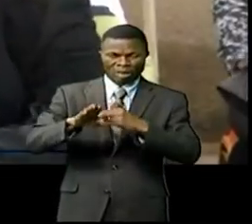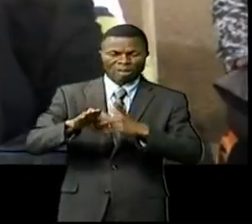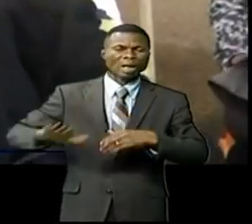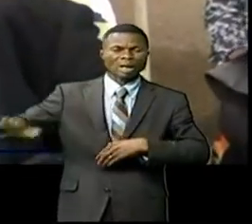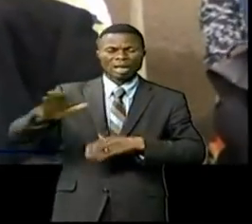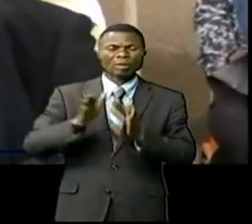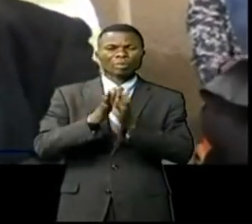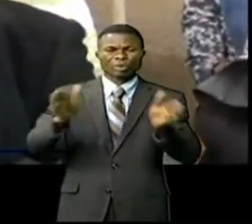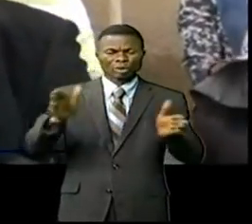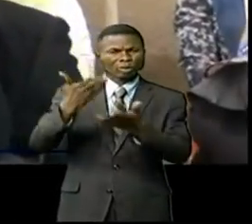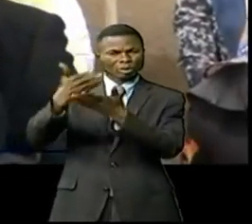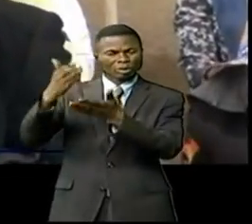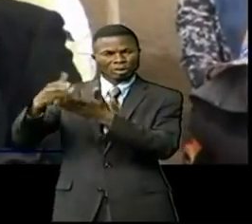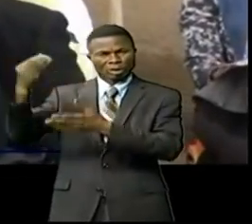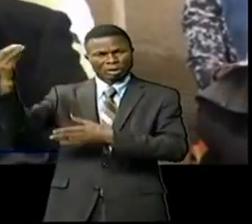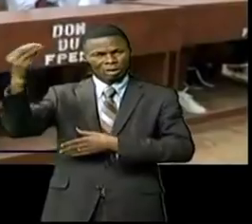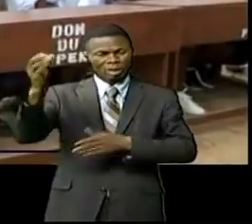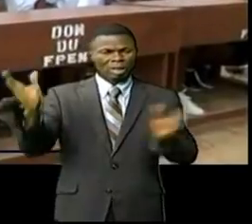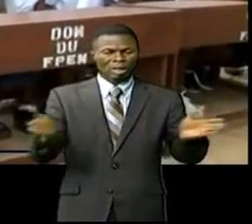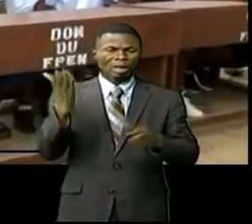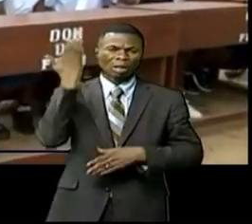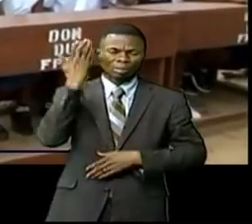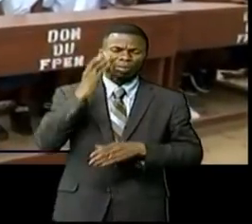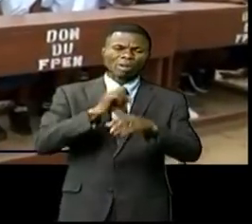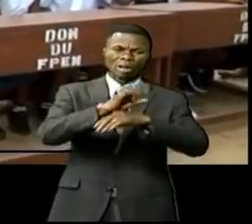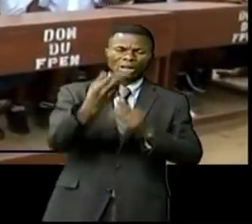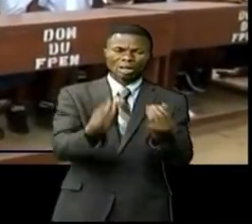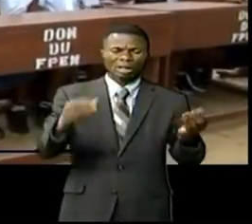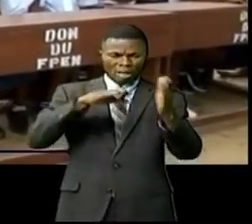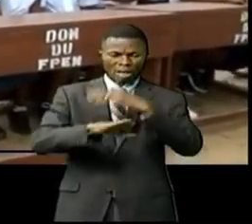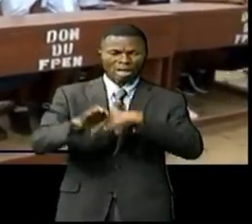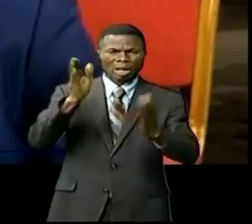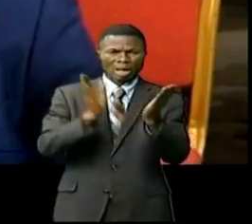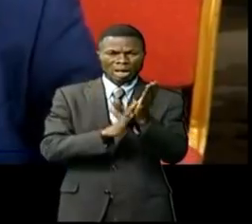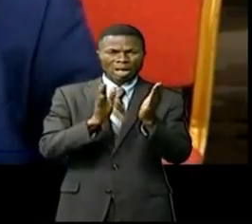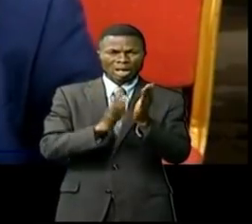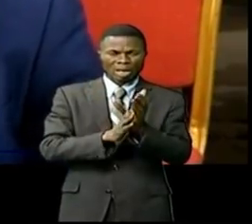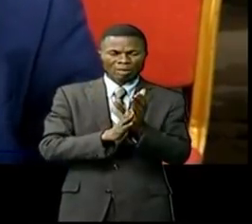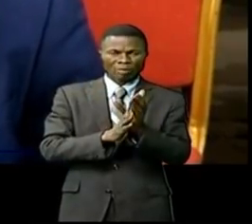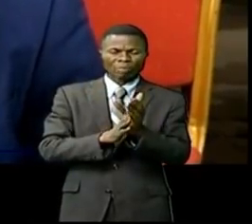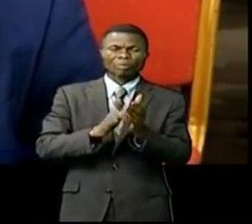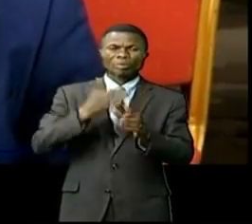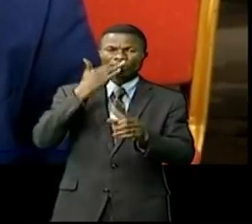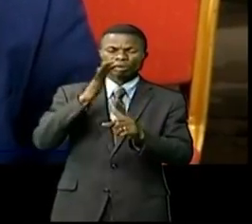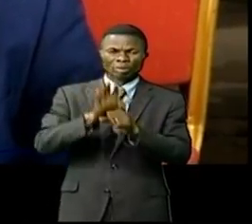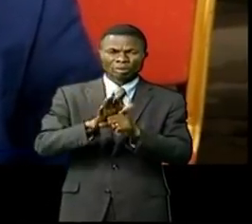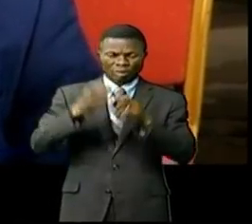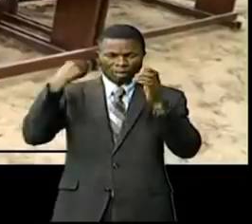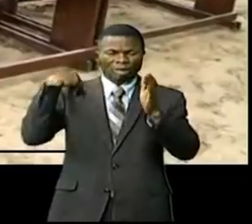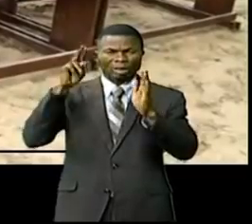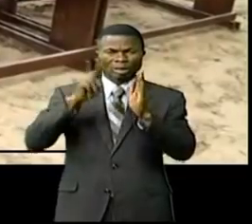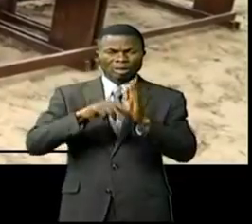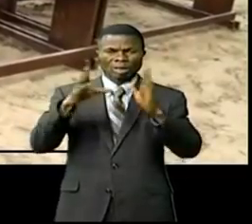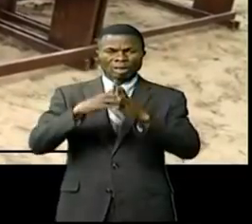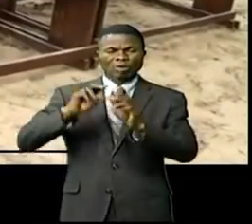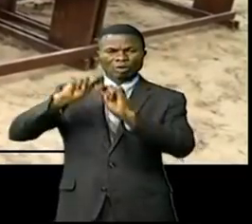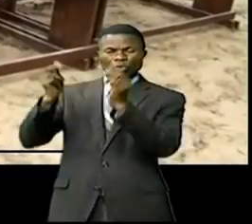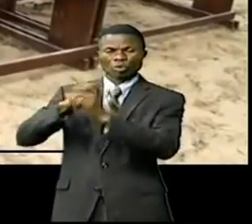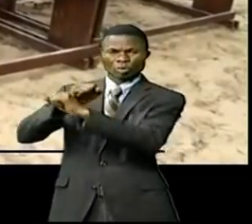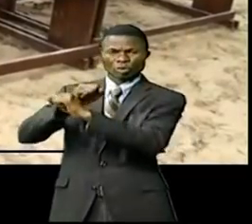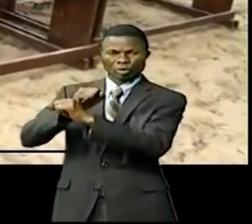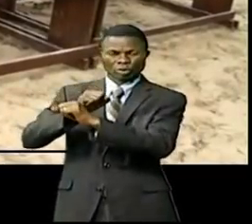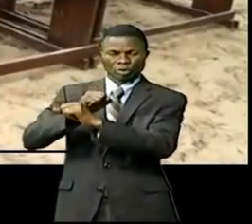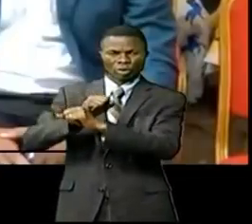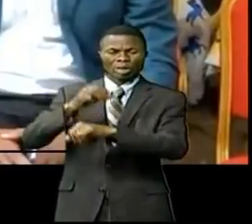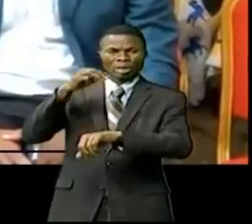pays. Il a encouragé le parent à envoyer les enfants à l'école après les compromis entre le gouvernement et le banc syndical en Mbwela